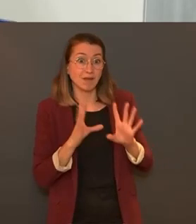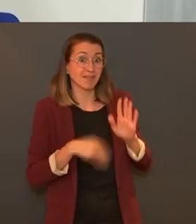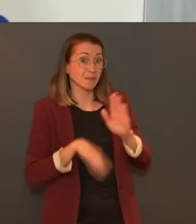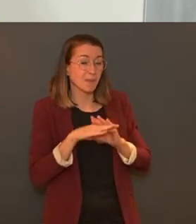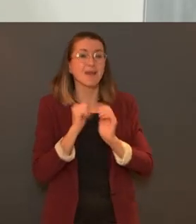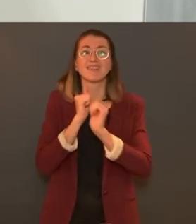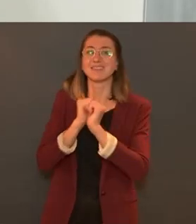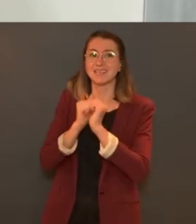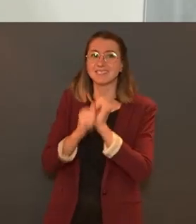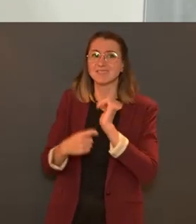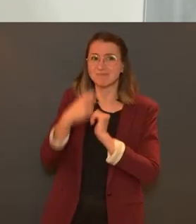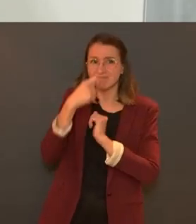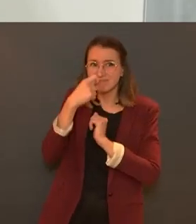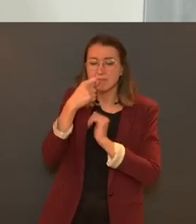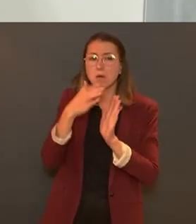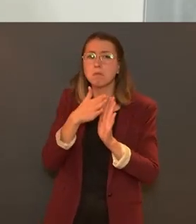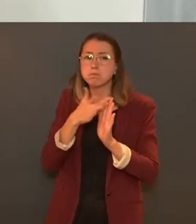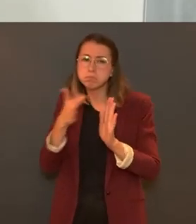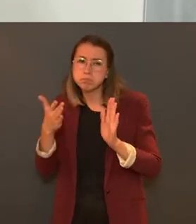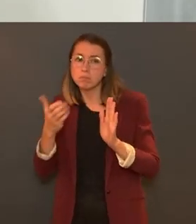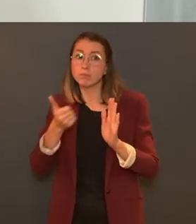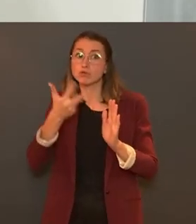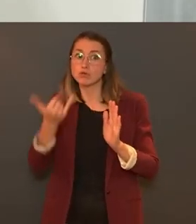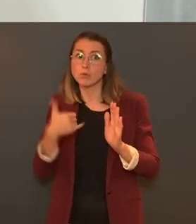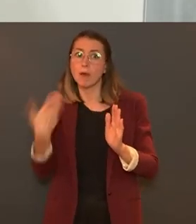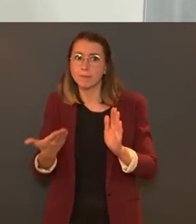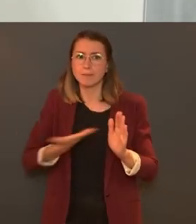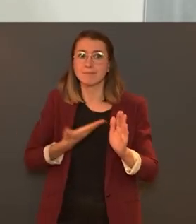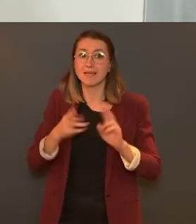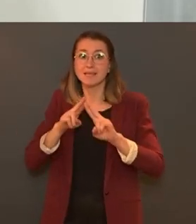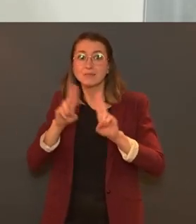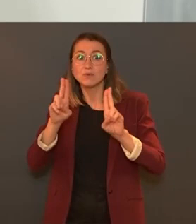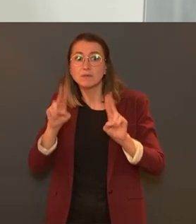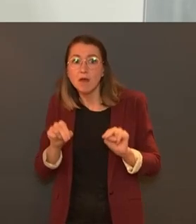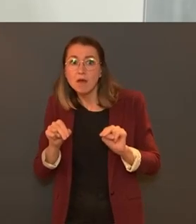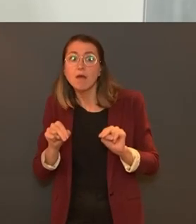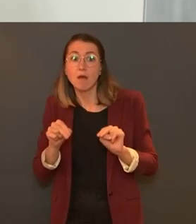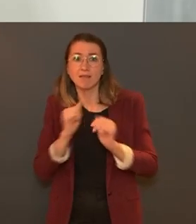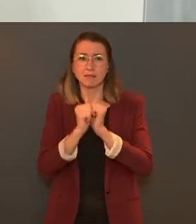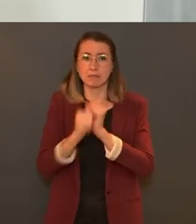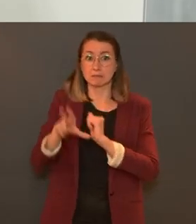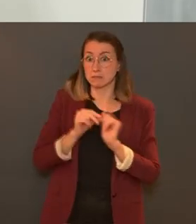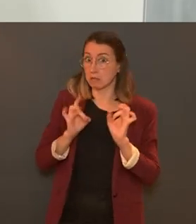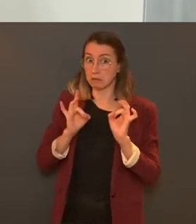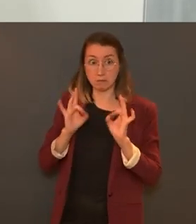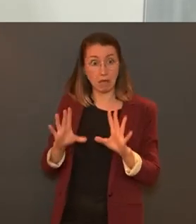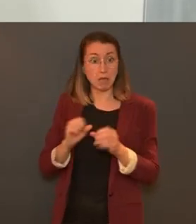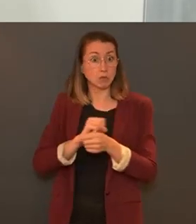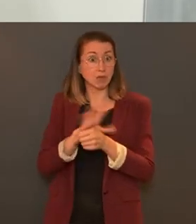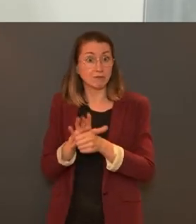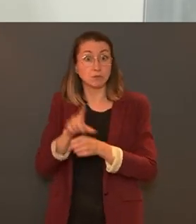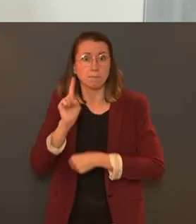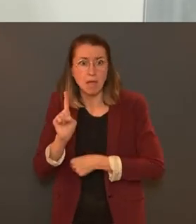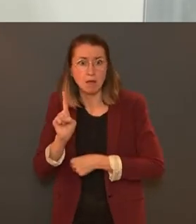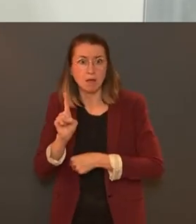test, le temps que je reçoive mon test qui me dit que je suis négatif, je développe des symptômes. À ce moment-là, si vous développez des symptômes, d'abord